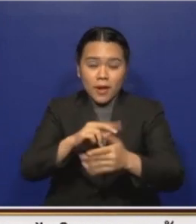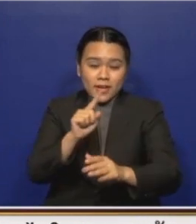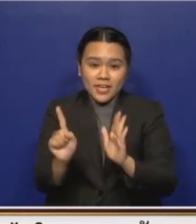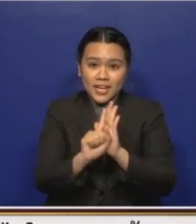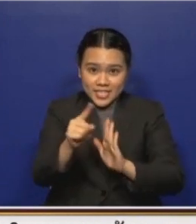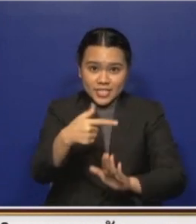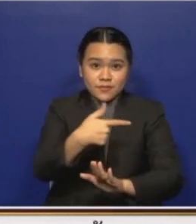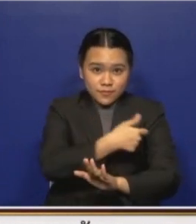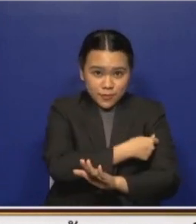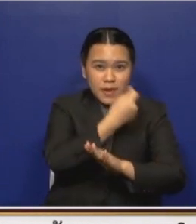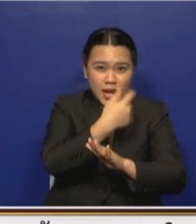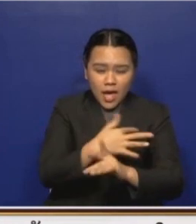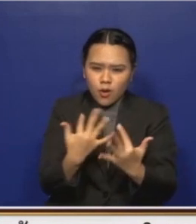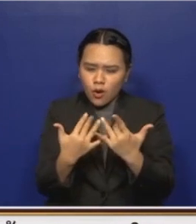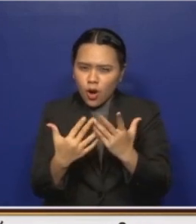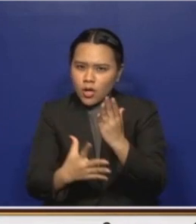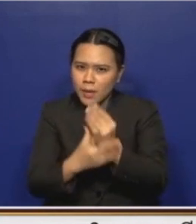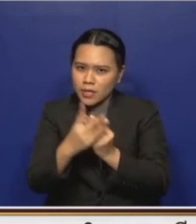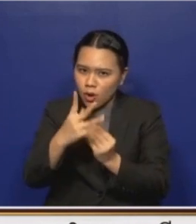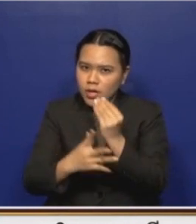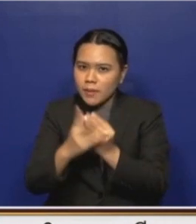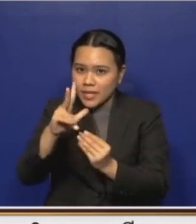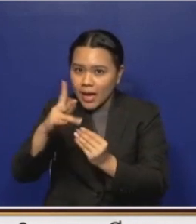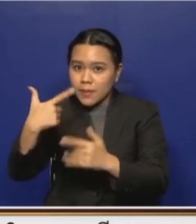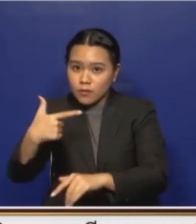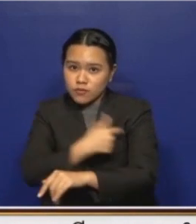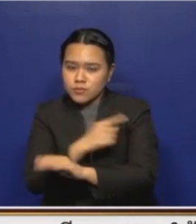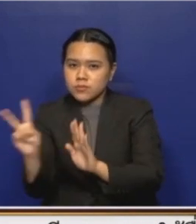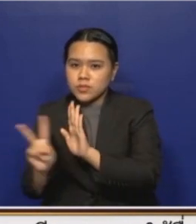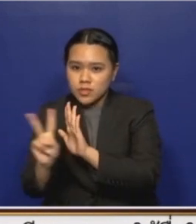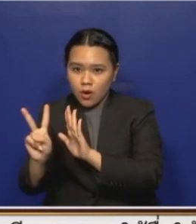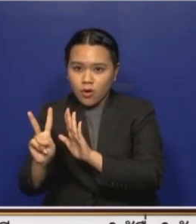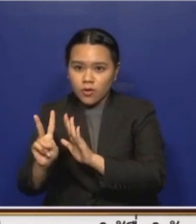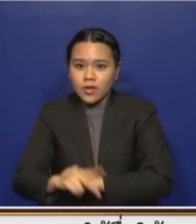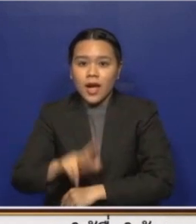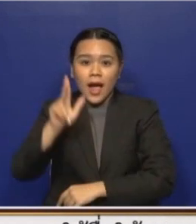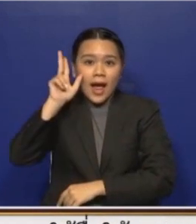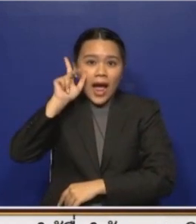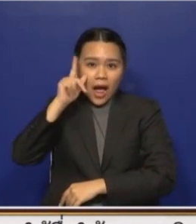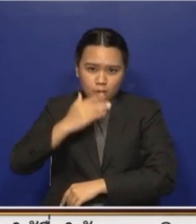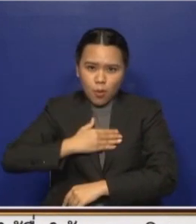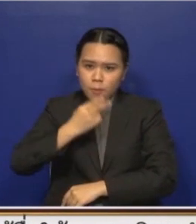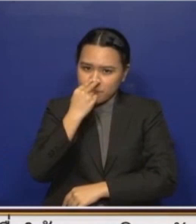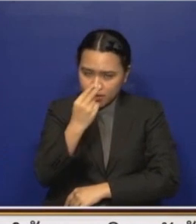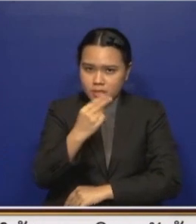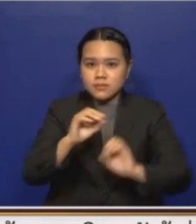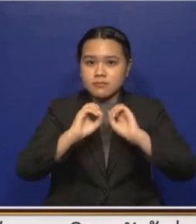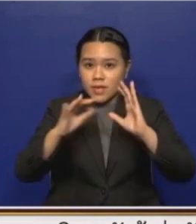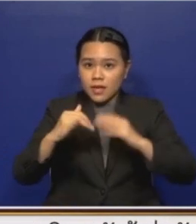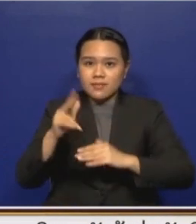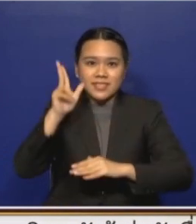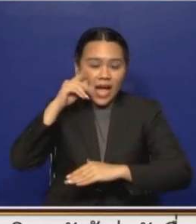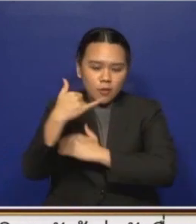50.38% ให้ระงับการฉีดซิโนแวคกับประชาชนบราซิลฮะรัฐบาลไทยได้ตระหนักสิ่งเหล่านี้หรือเปล่าฮ